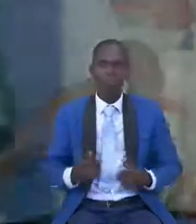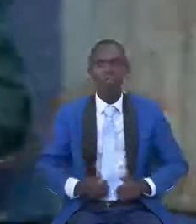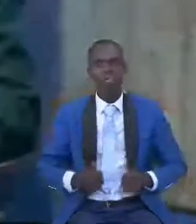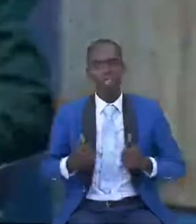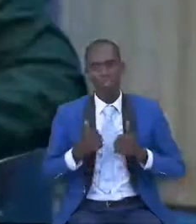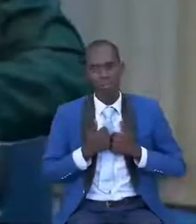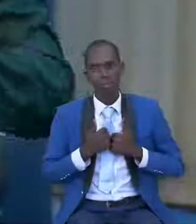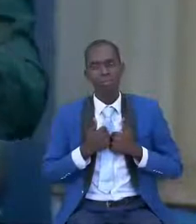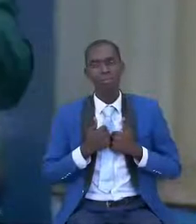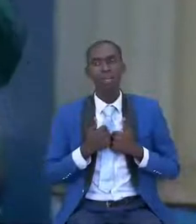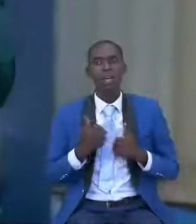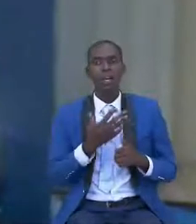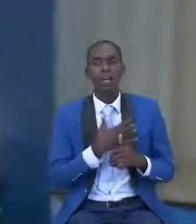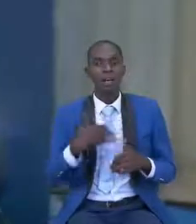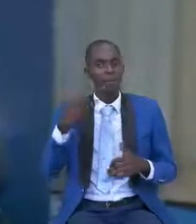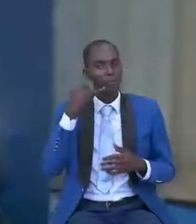Amen.